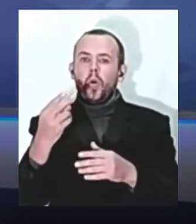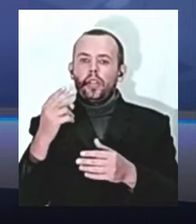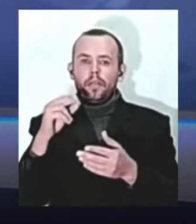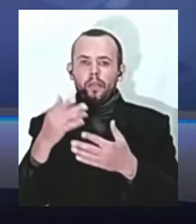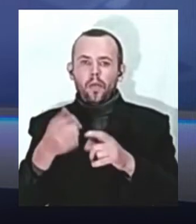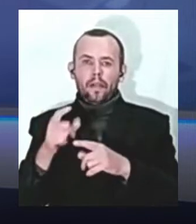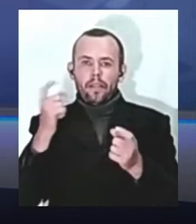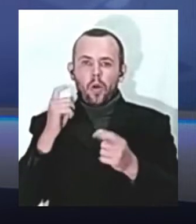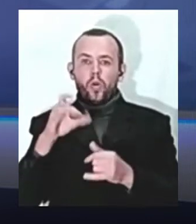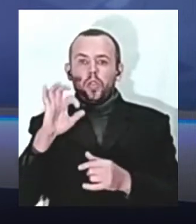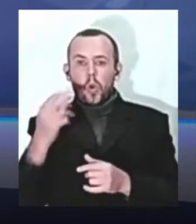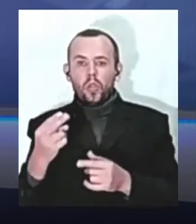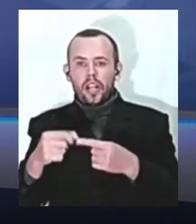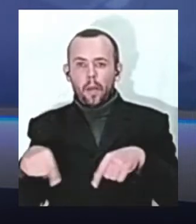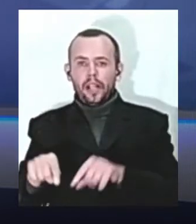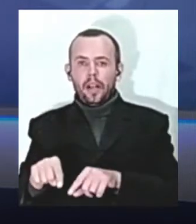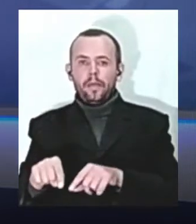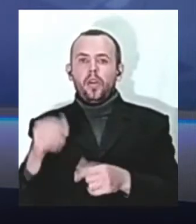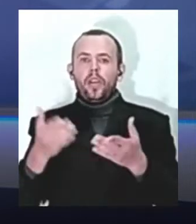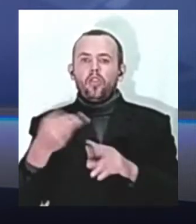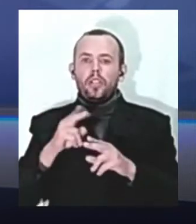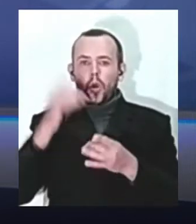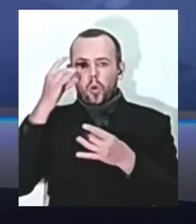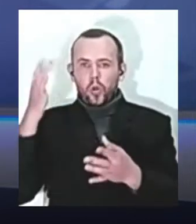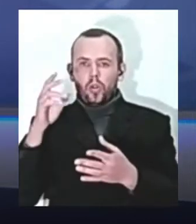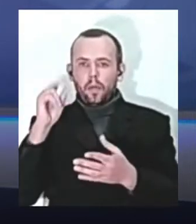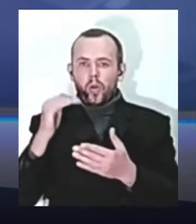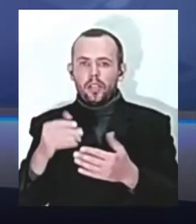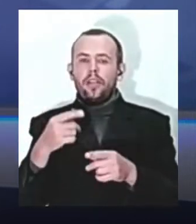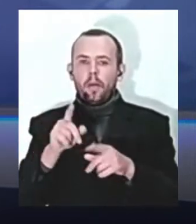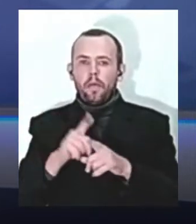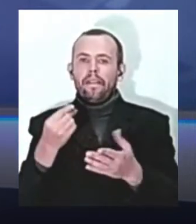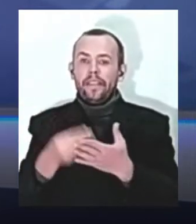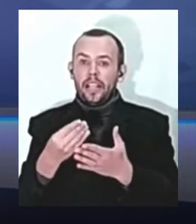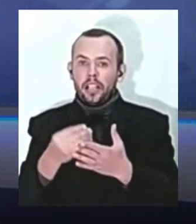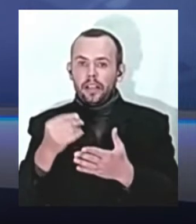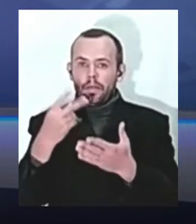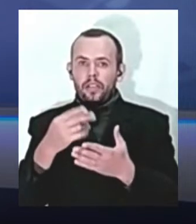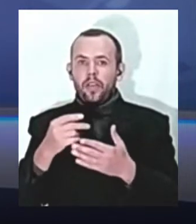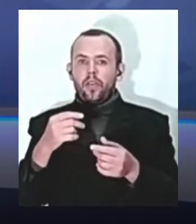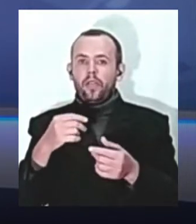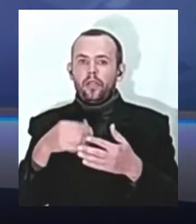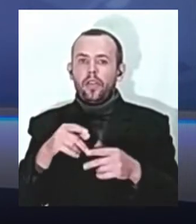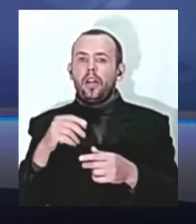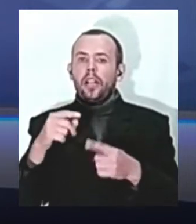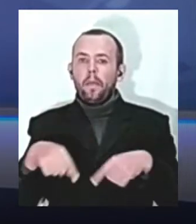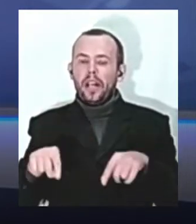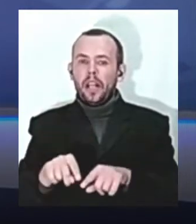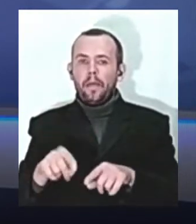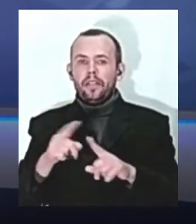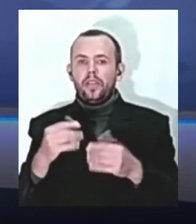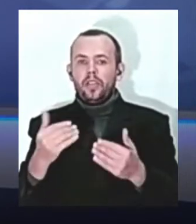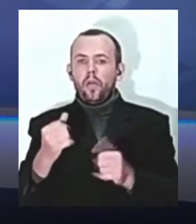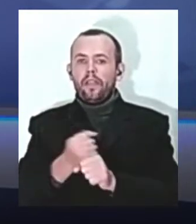соціального департаменту. Якщо це культурні показники, то там фінансові показники у департаменту фінансів. Департамент економіки сьогодні відпрацьовує в повному